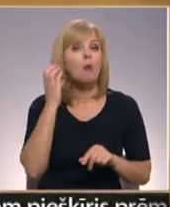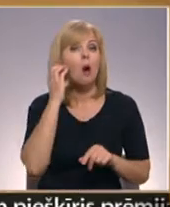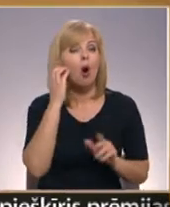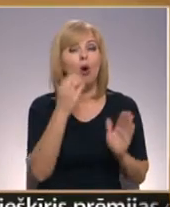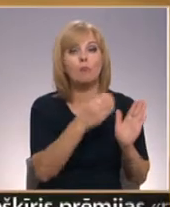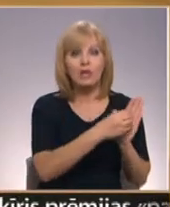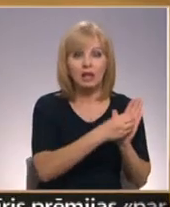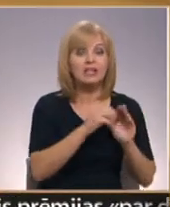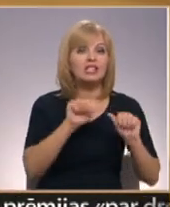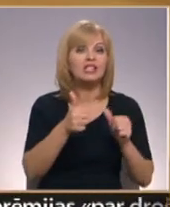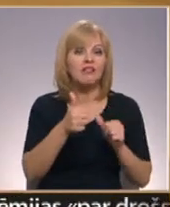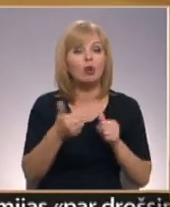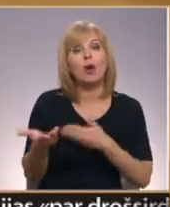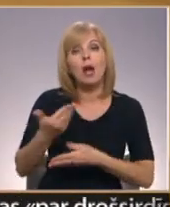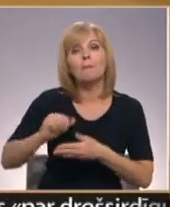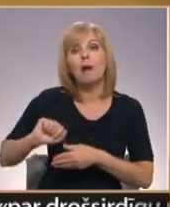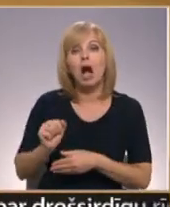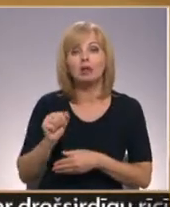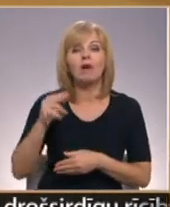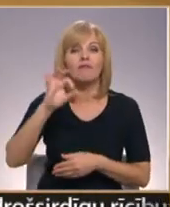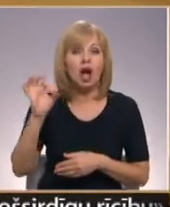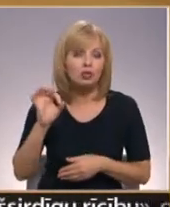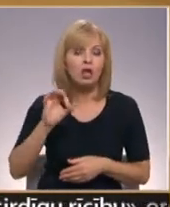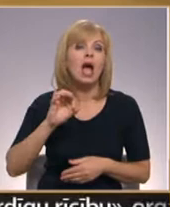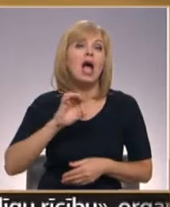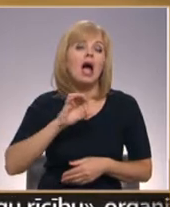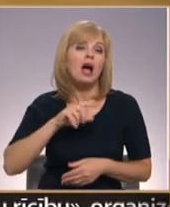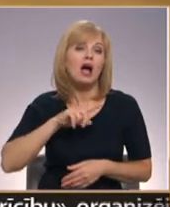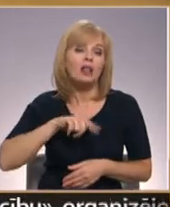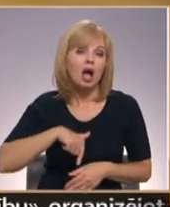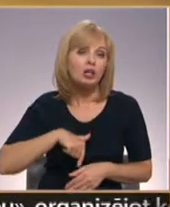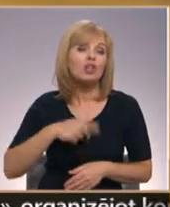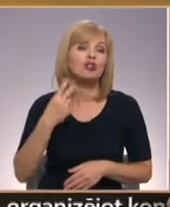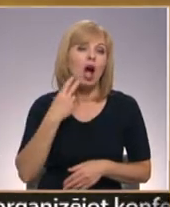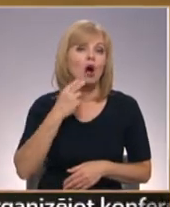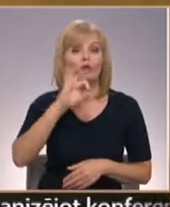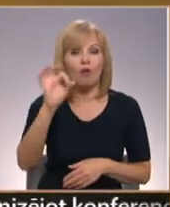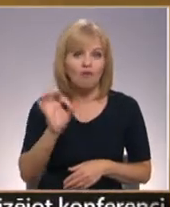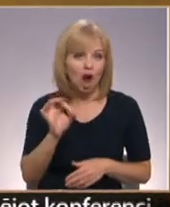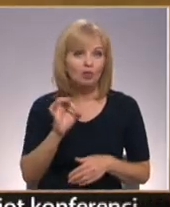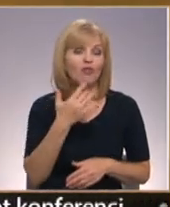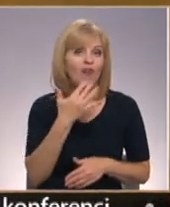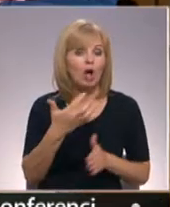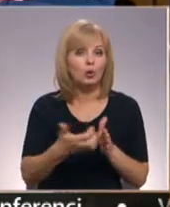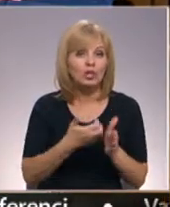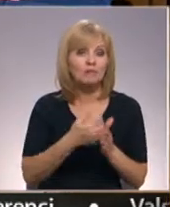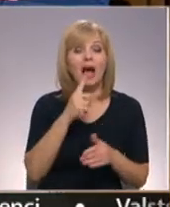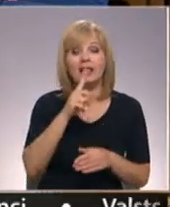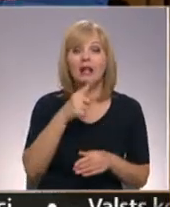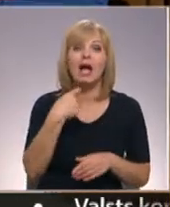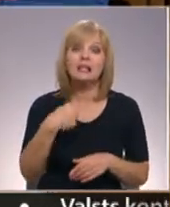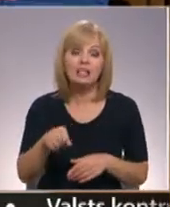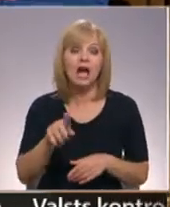partneri no Vācijas. Tā būs pieejama trīs valodās – latviešu, vācu un angļu, lai to varētu izmantot jaunieši ne tikai Latvijā un Vācijā, bet arī